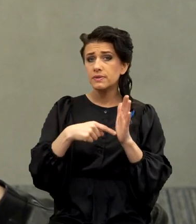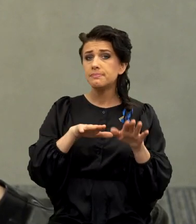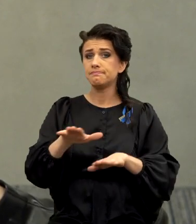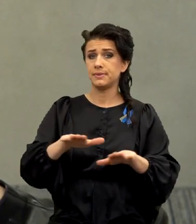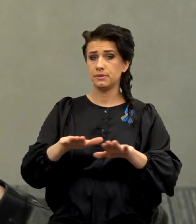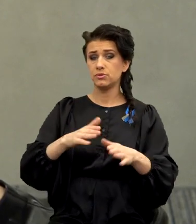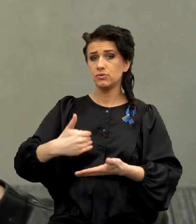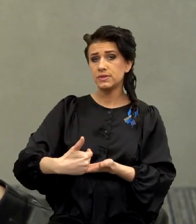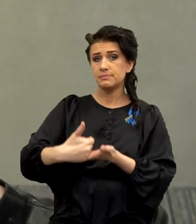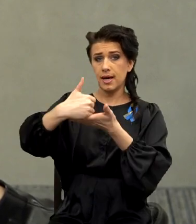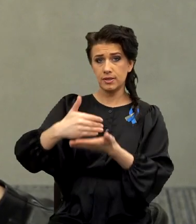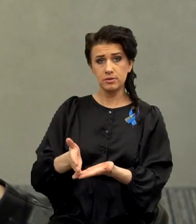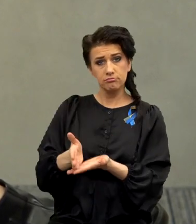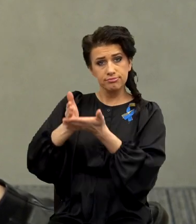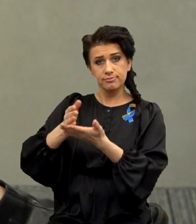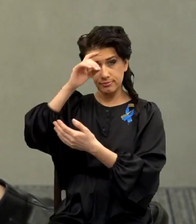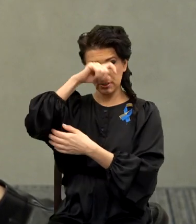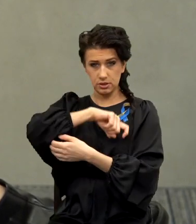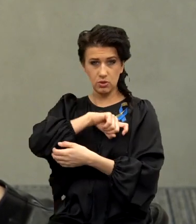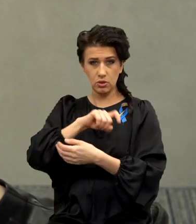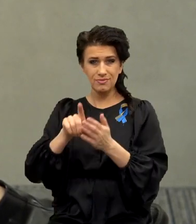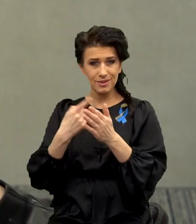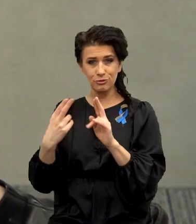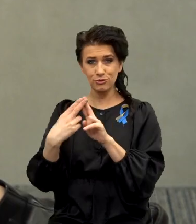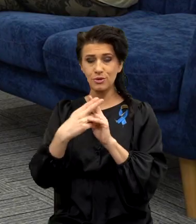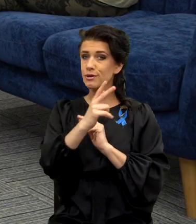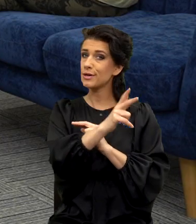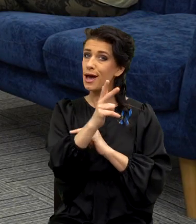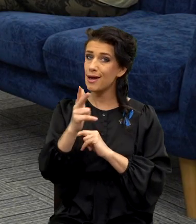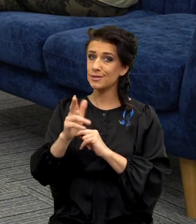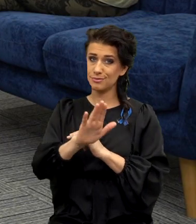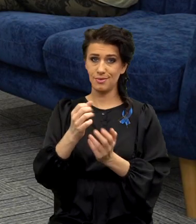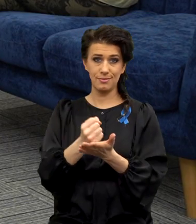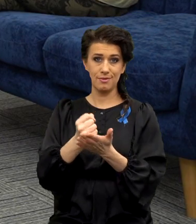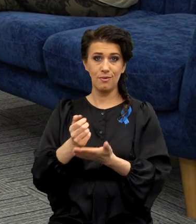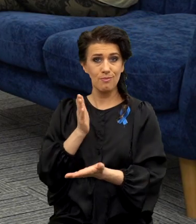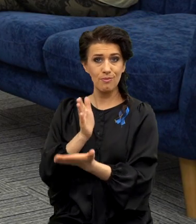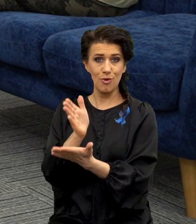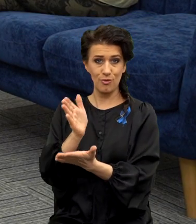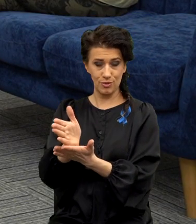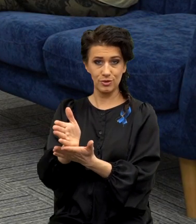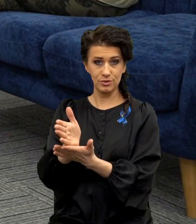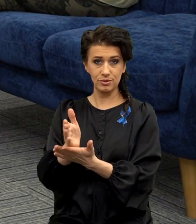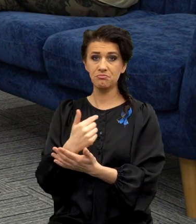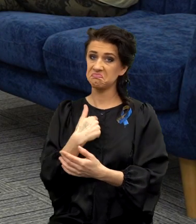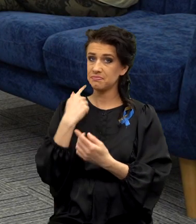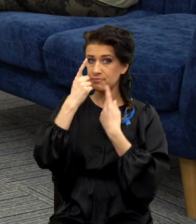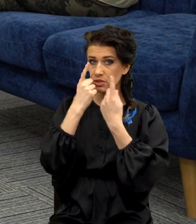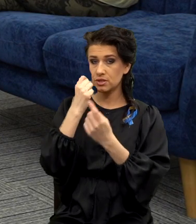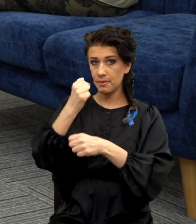chodzi o takie wsparcie psychologiczne w takim pierwszym kontakcie, każdy może pomóc. To myślę, że